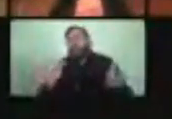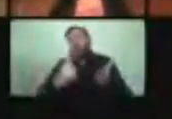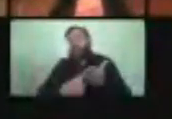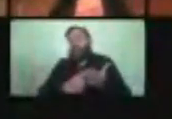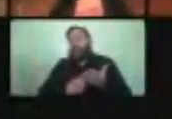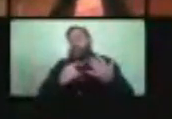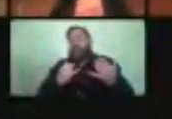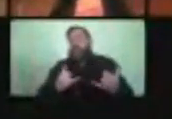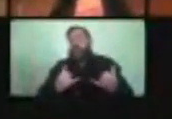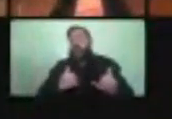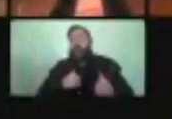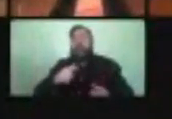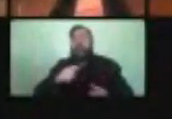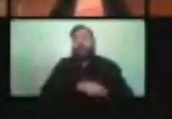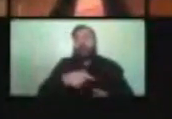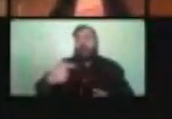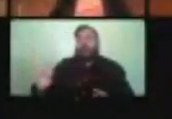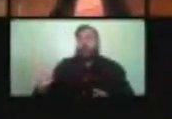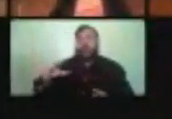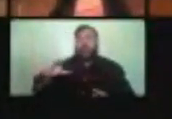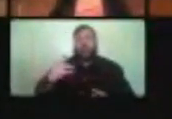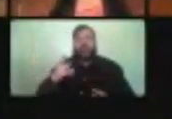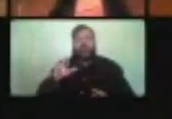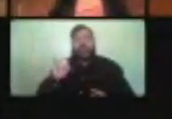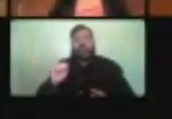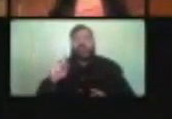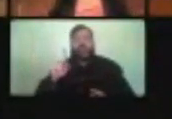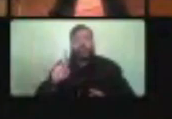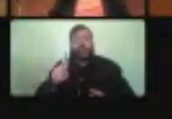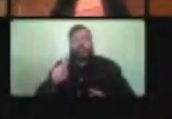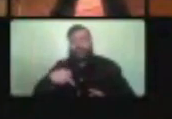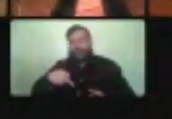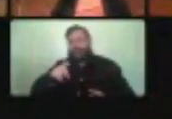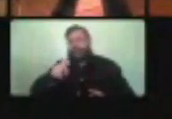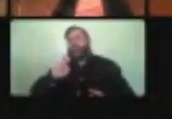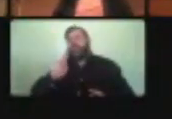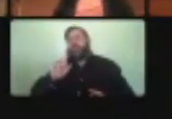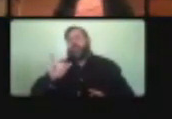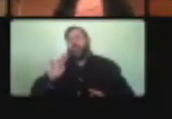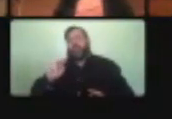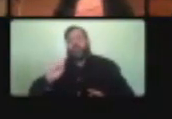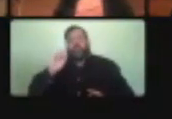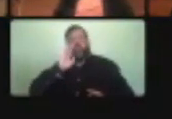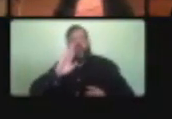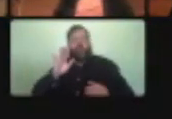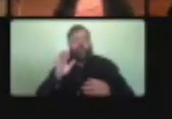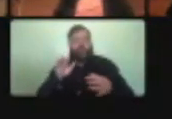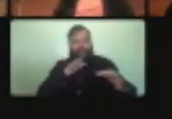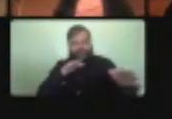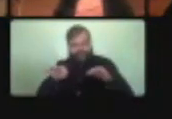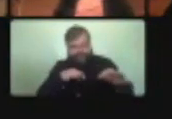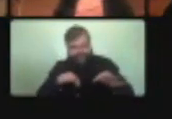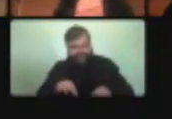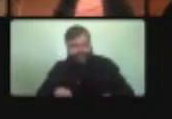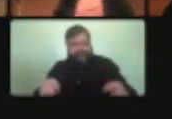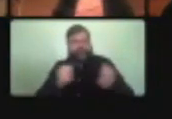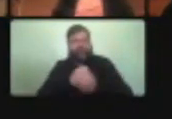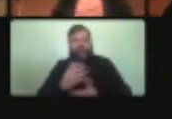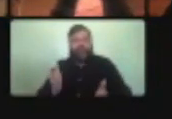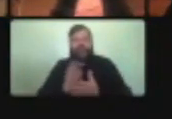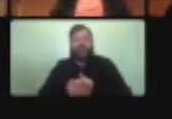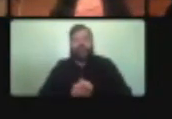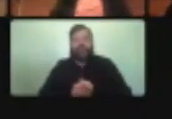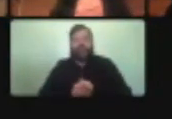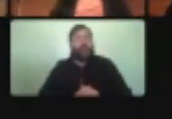yako katika hali inayopaswa. Ningependa kumpa nafasi hii Chris Perkins